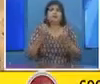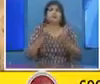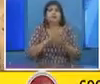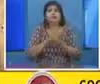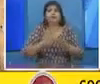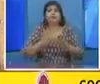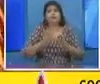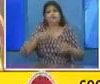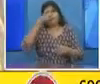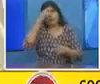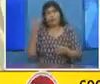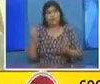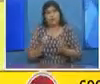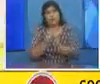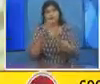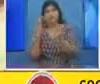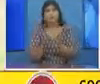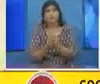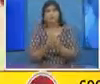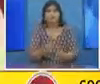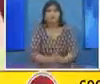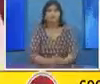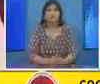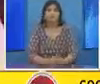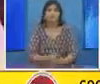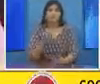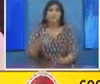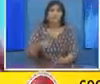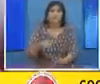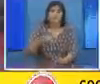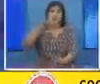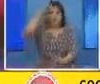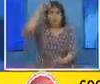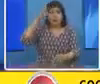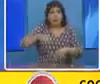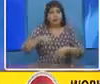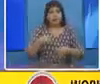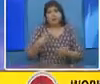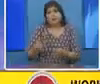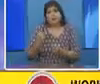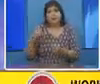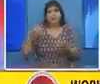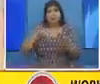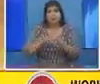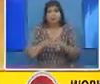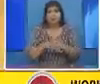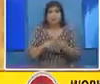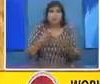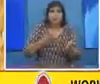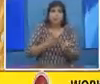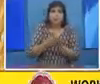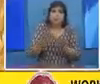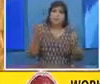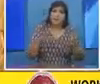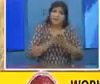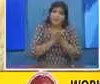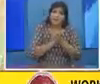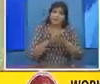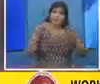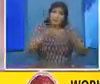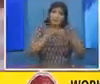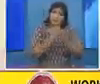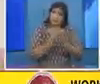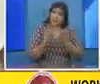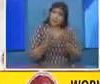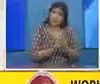छोड़ते। आज हमारे देश की जो श्रम शक्ति है, जो श्रमिक साथी है,